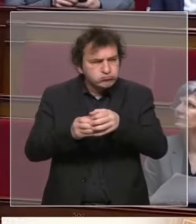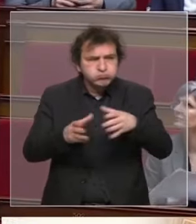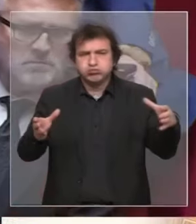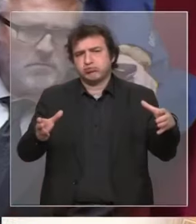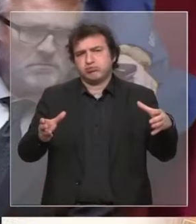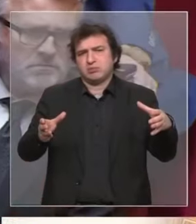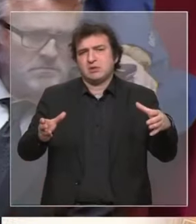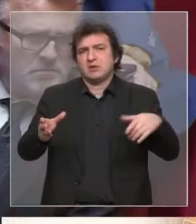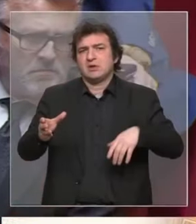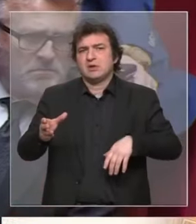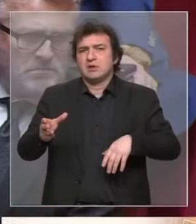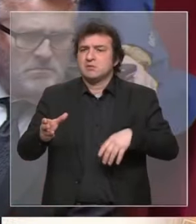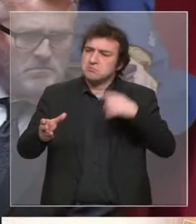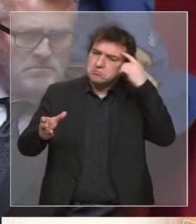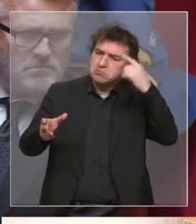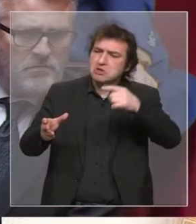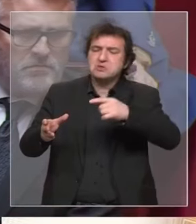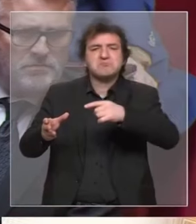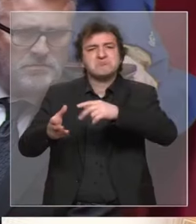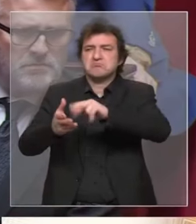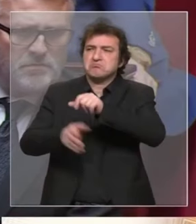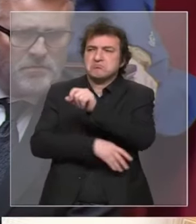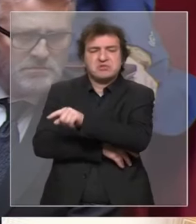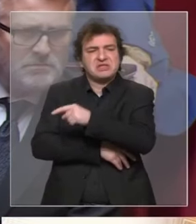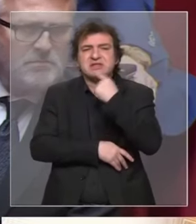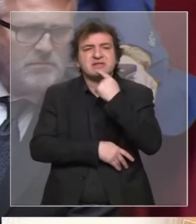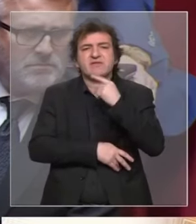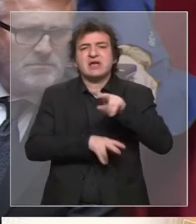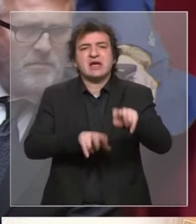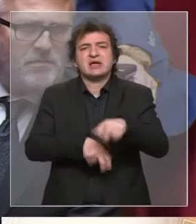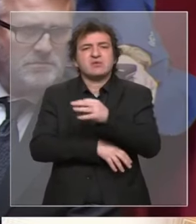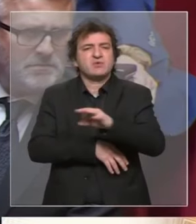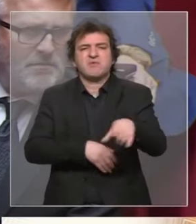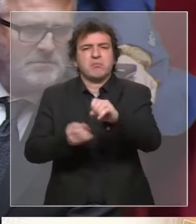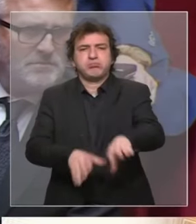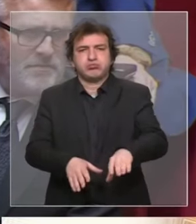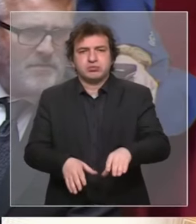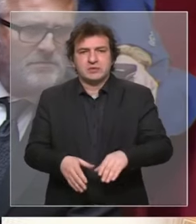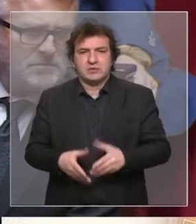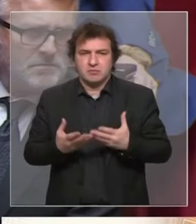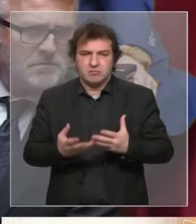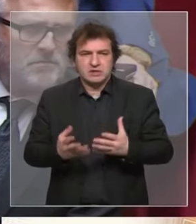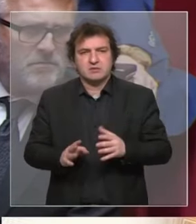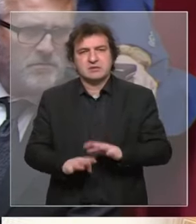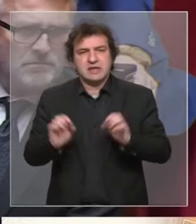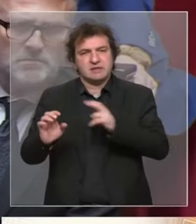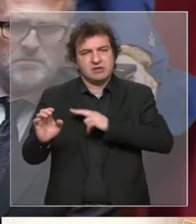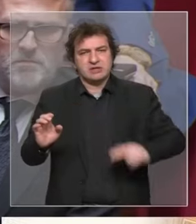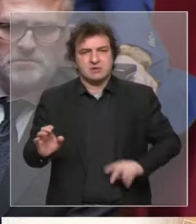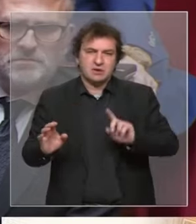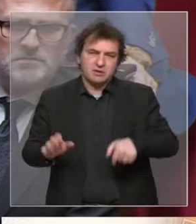traité était le symbole de l'abandon de l'agriculture française et européenne. Désormais, il revient à l'Assemblée nationale de se